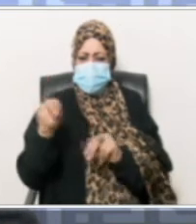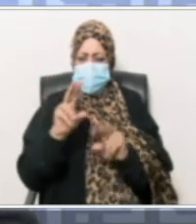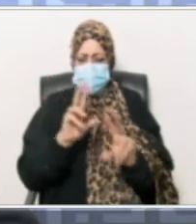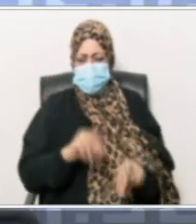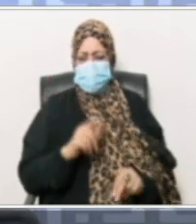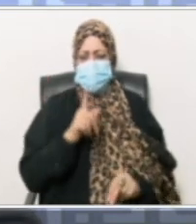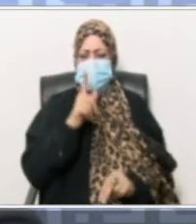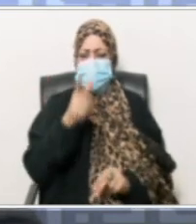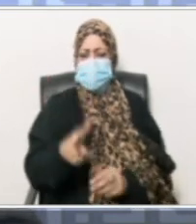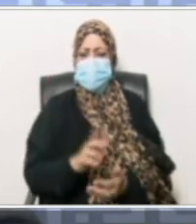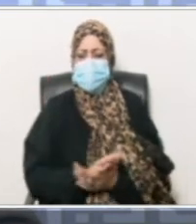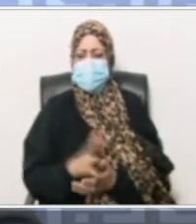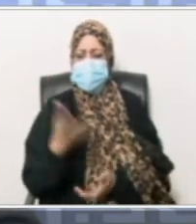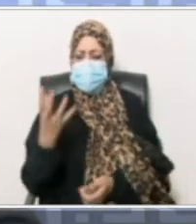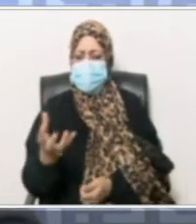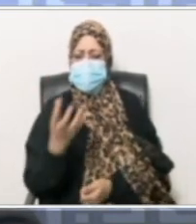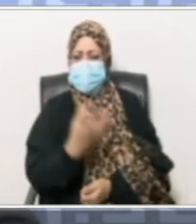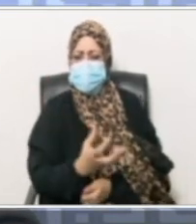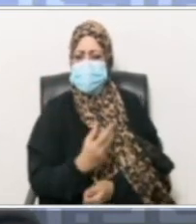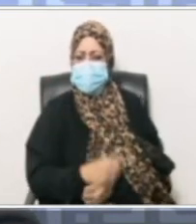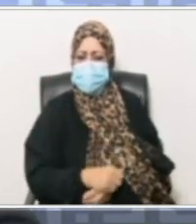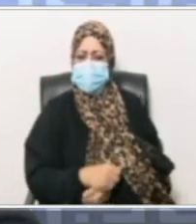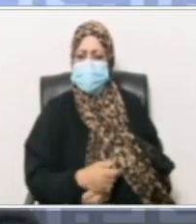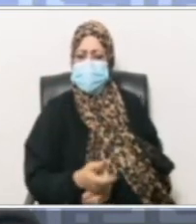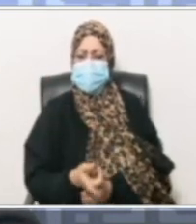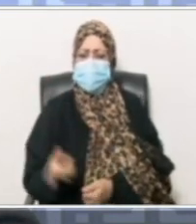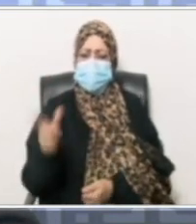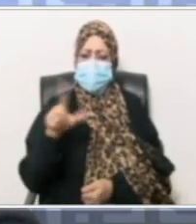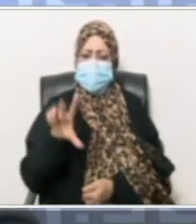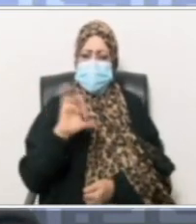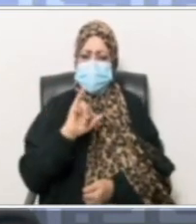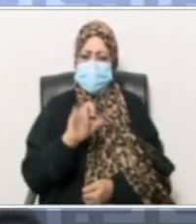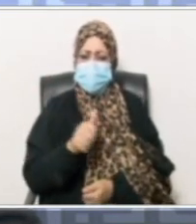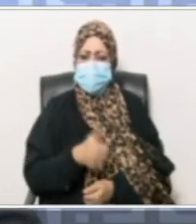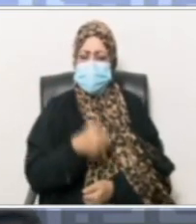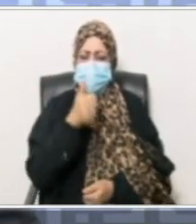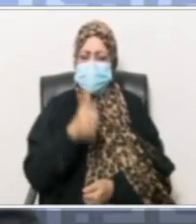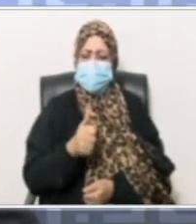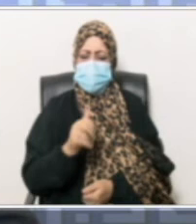لما يشقق فيخرج منه الماء،